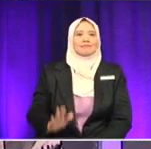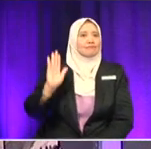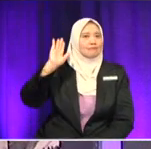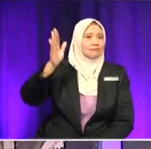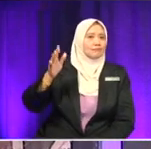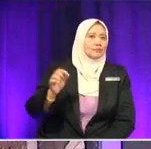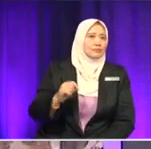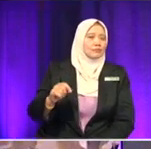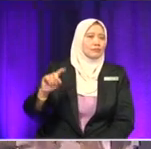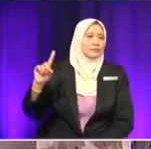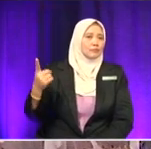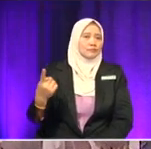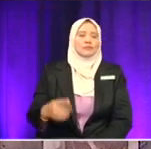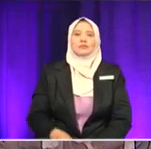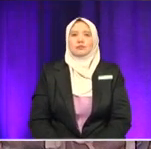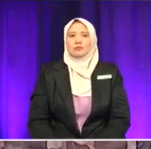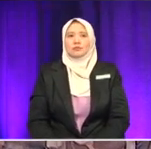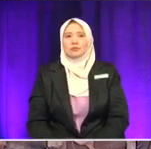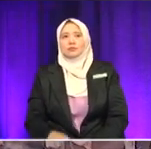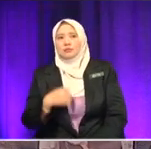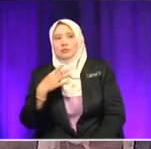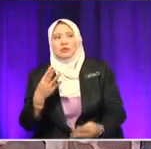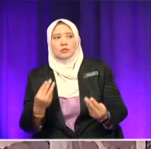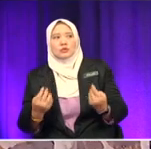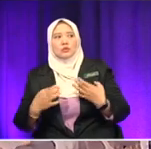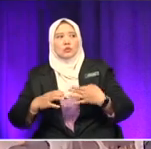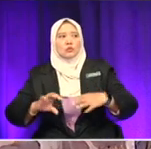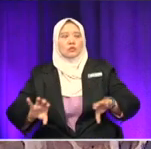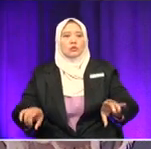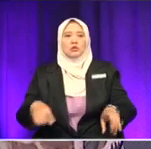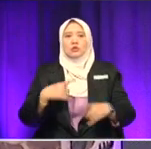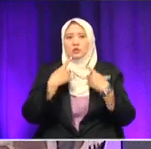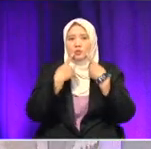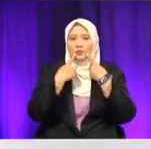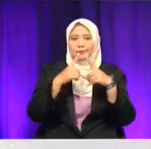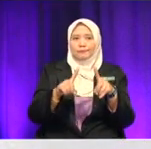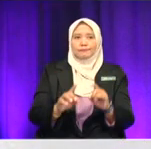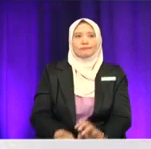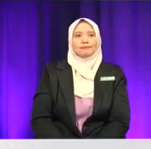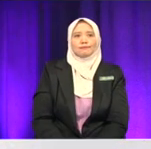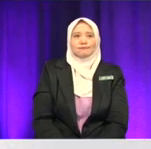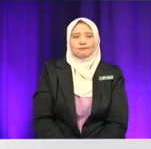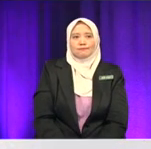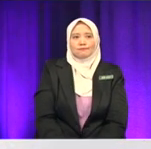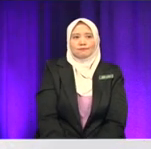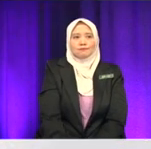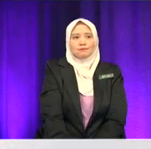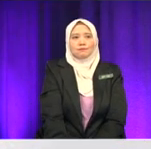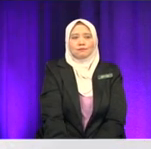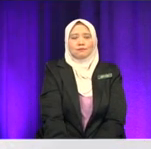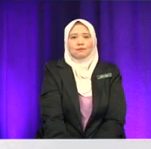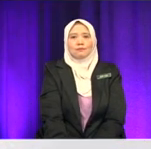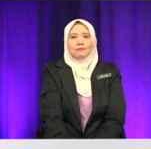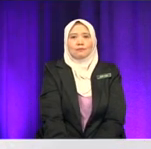bentuk perbandingan. Siapa nak cuba jawab untuk soalan ini, pemerhatian? Silakan murid cikgu. Saya cikgu.